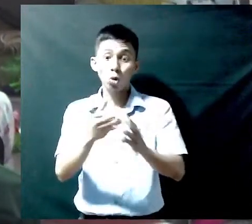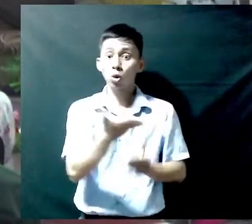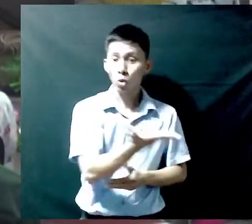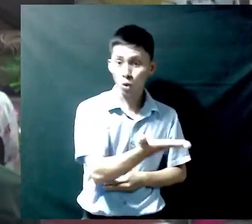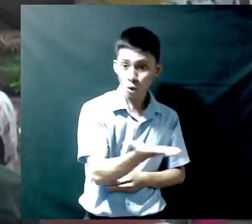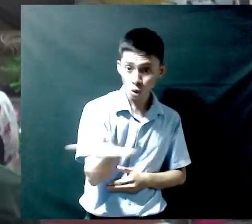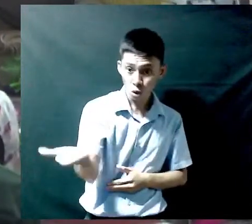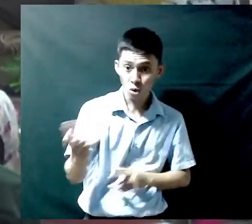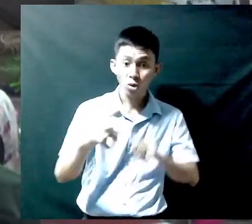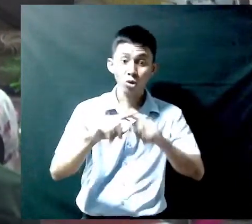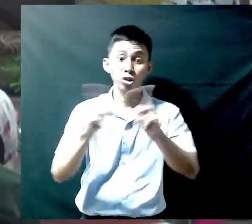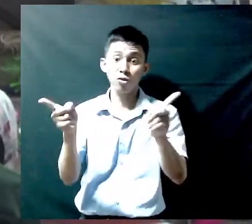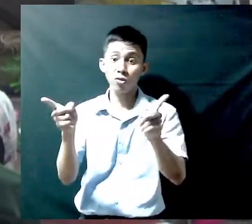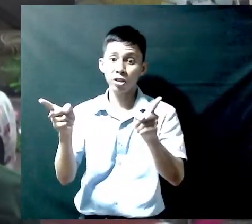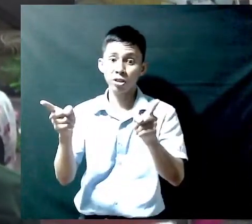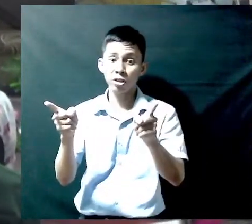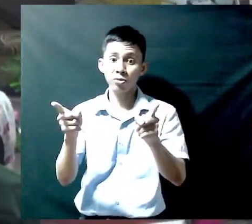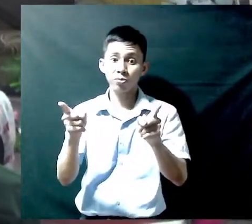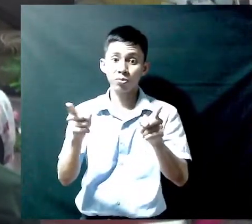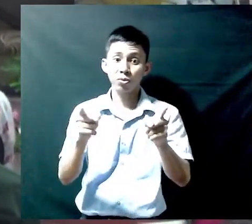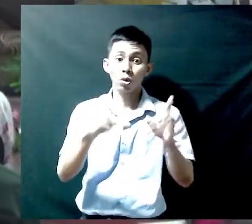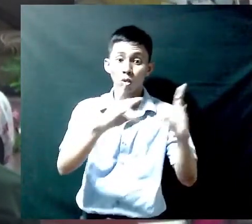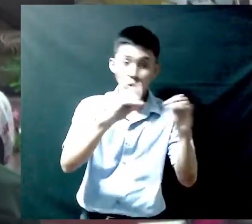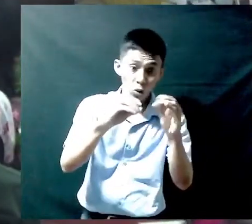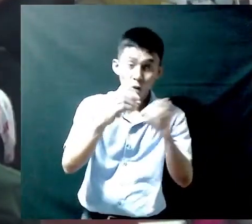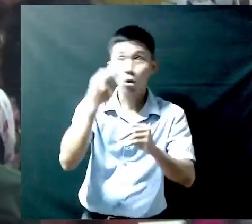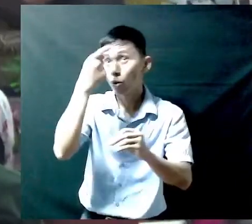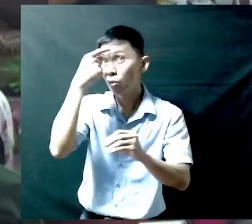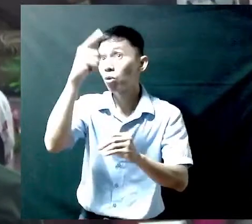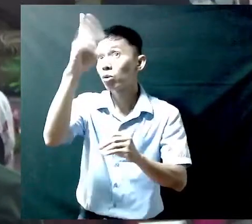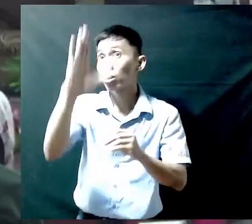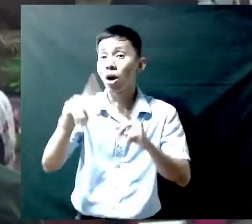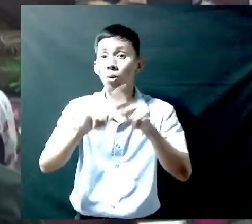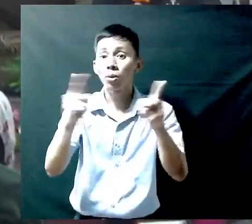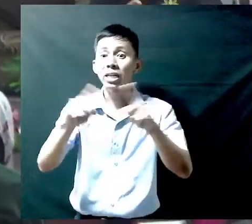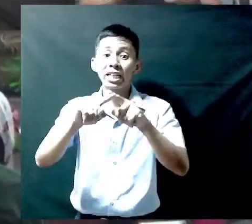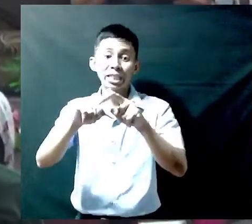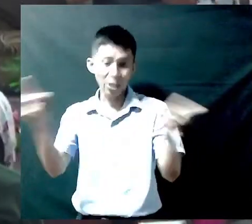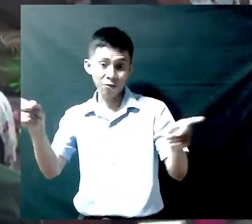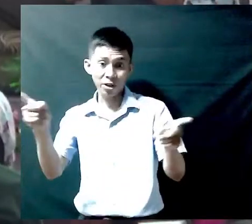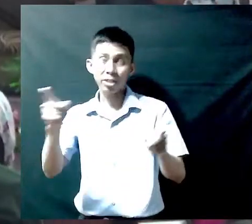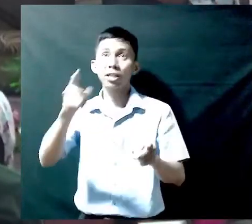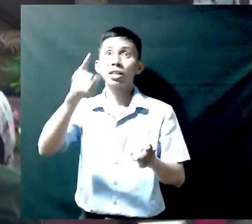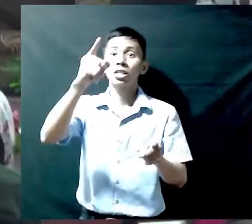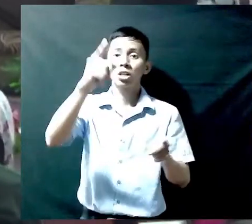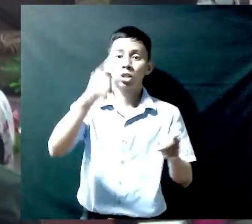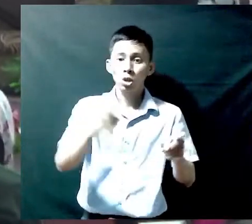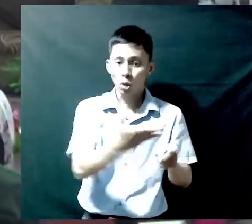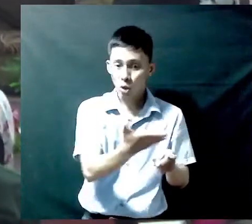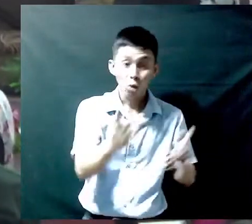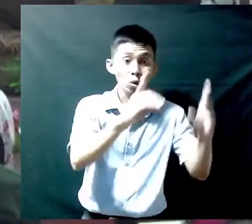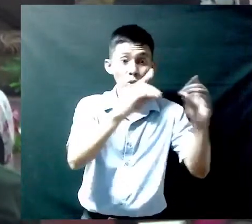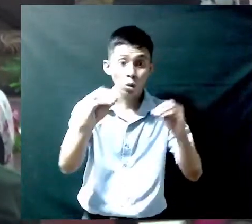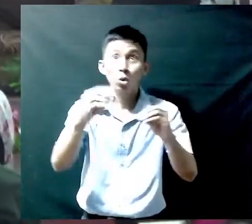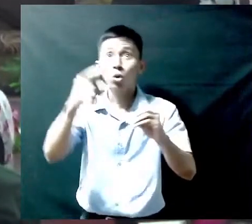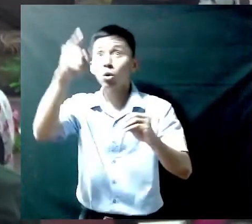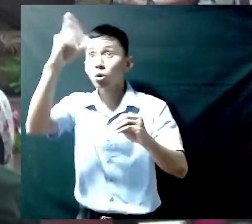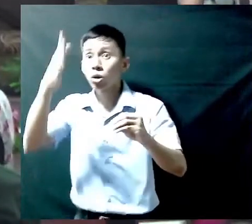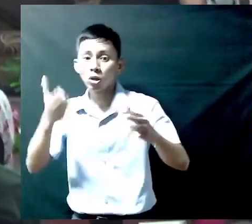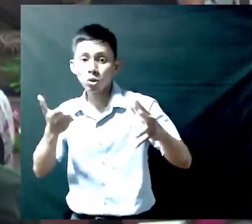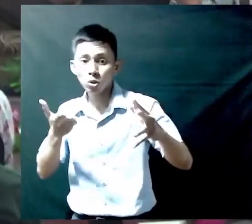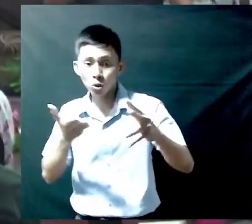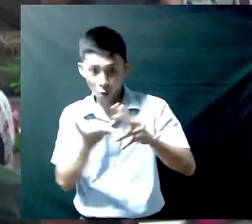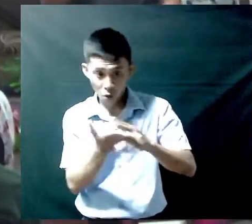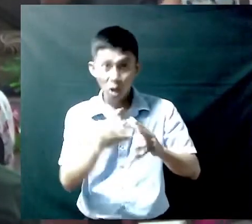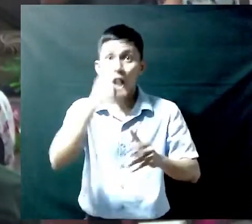Iba yung ginagawa mong ikaw para kay Lord, iba yung si Lord ang gumagawa, ikaw lang ang ginagamit.